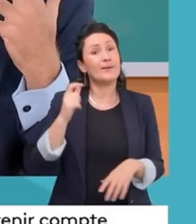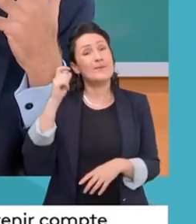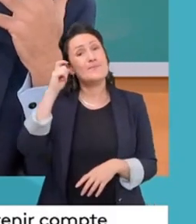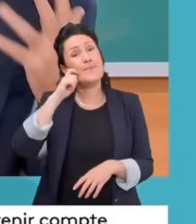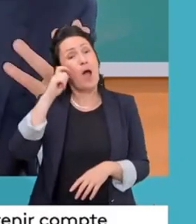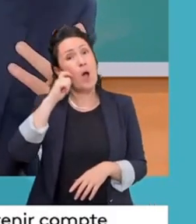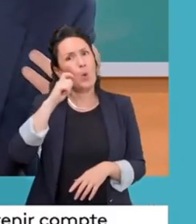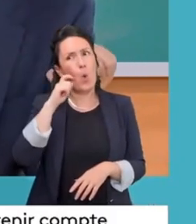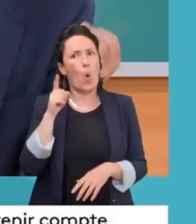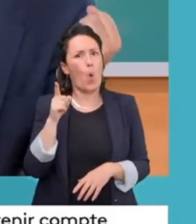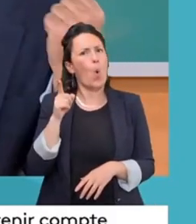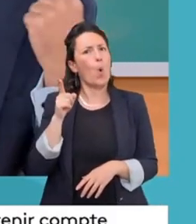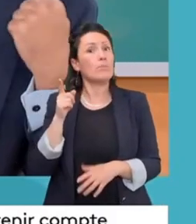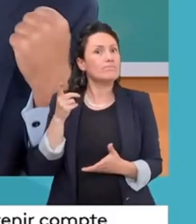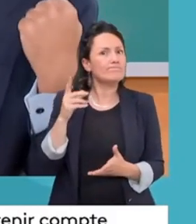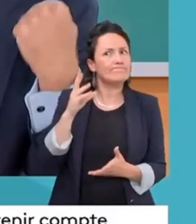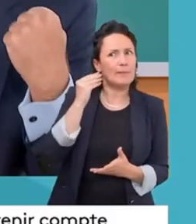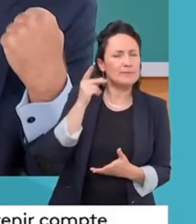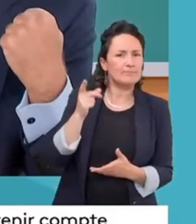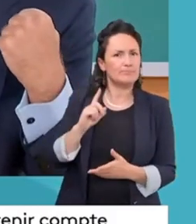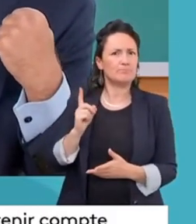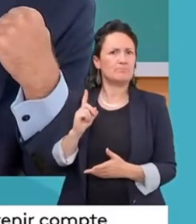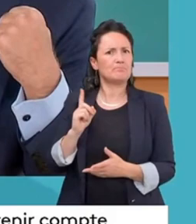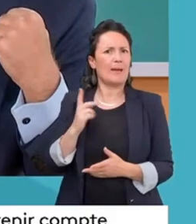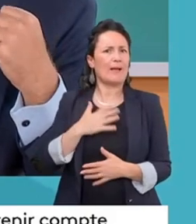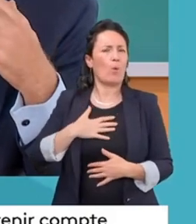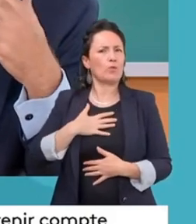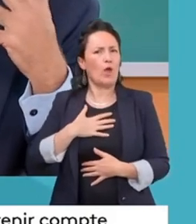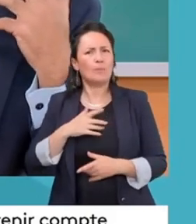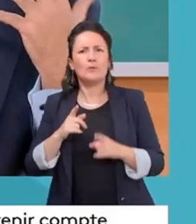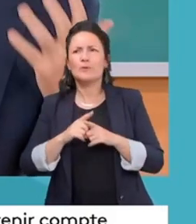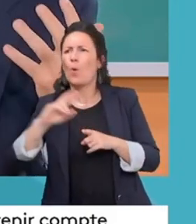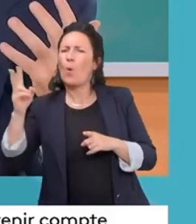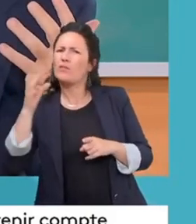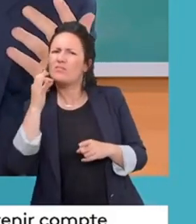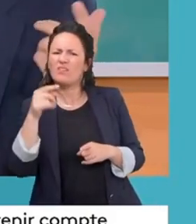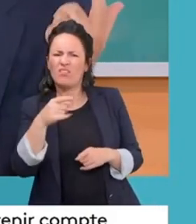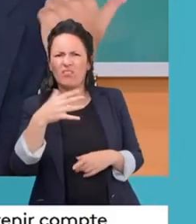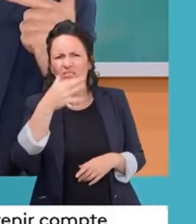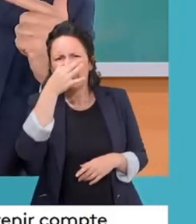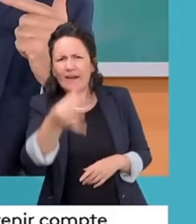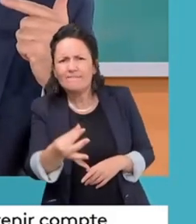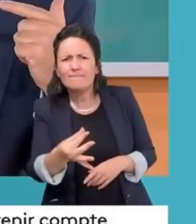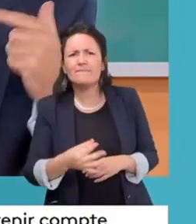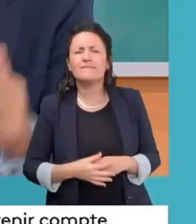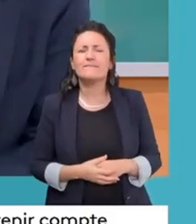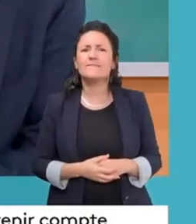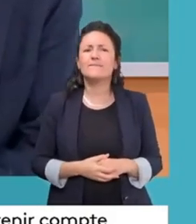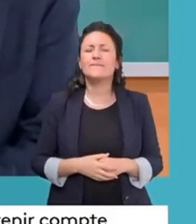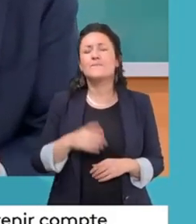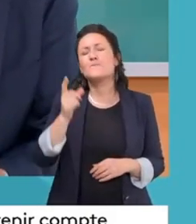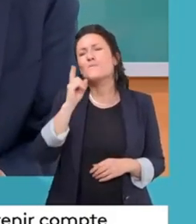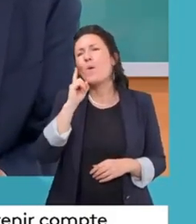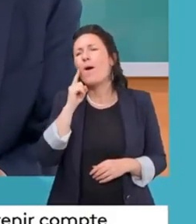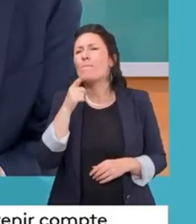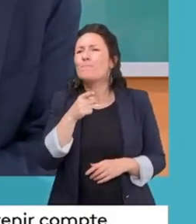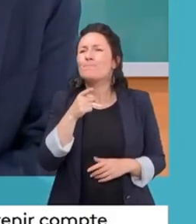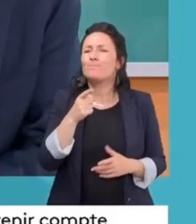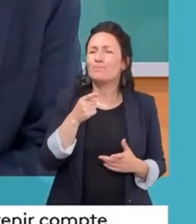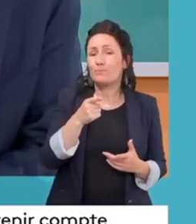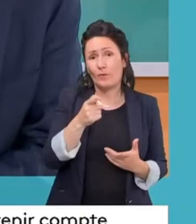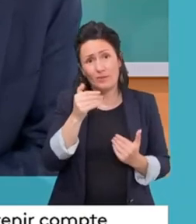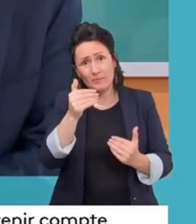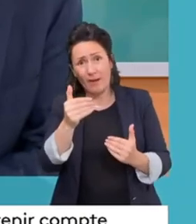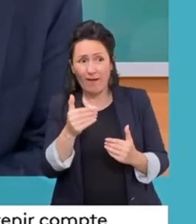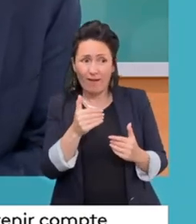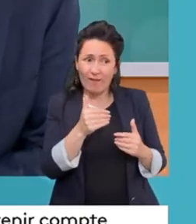guère apprécié. D'autres voix dans la majorité disent que vous êtes trop naïf parce qu'en fait, vous espérez que les gens de gauche, au